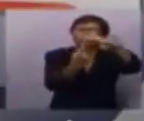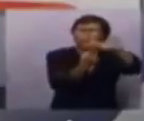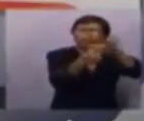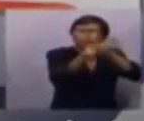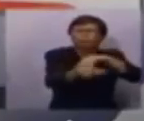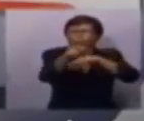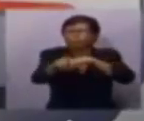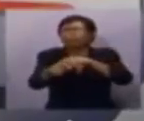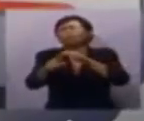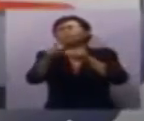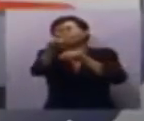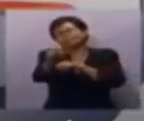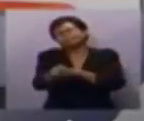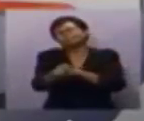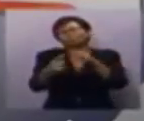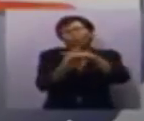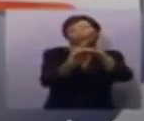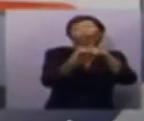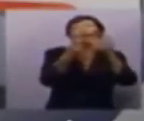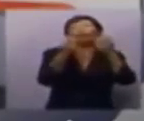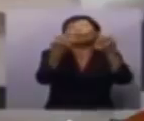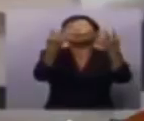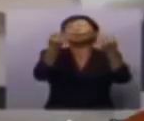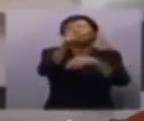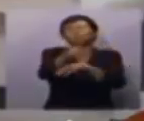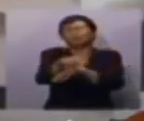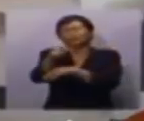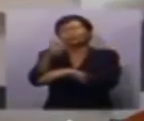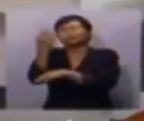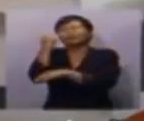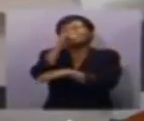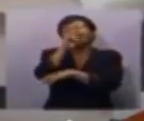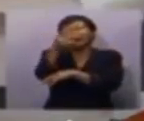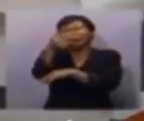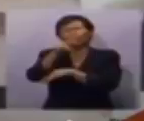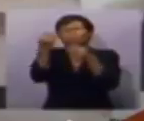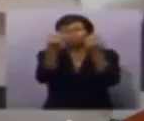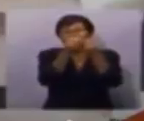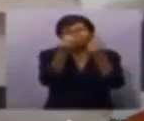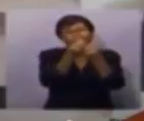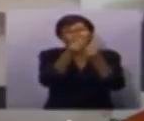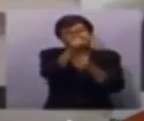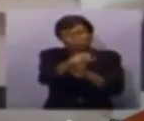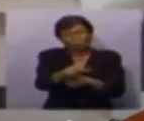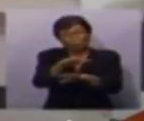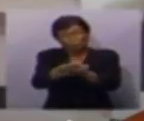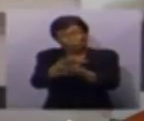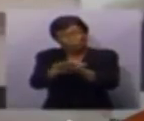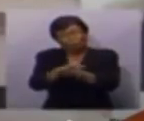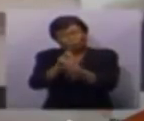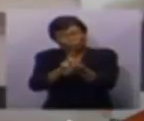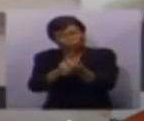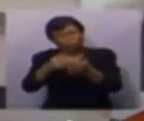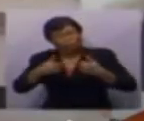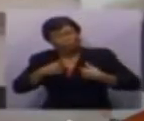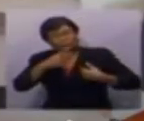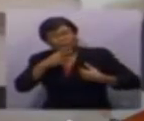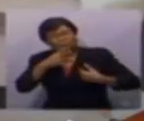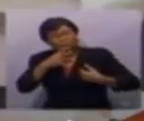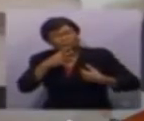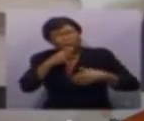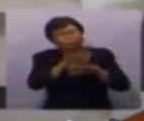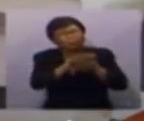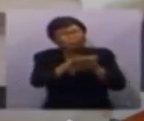sama ada peringkat parlimen atau DUN itu tadi. Ivan tadi sebut tentang jumlah calon semakin ramai. Doktor juga ada menyebut